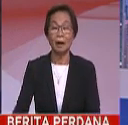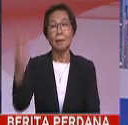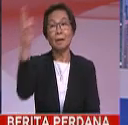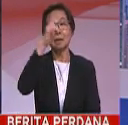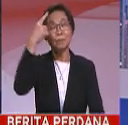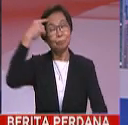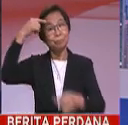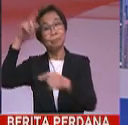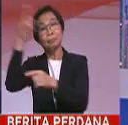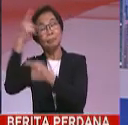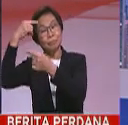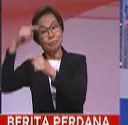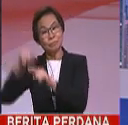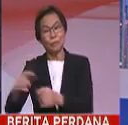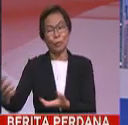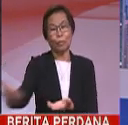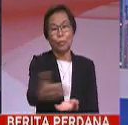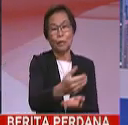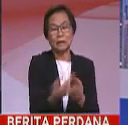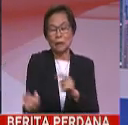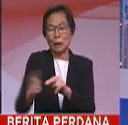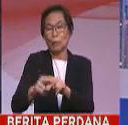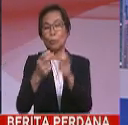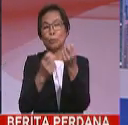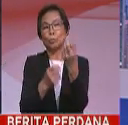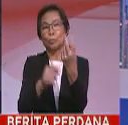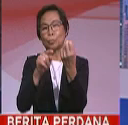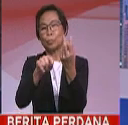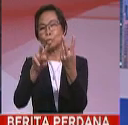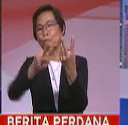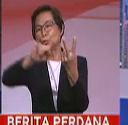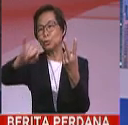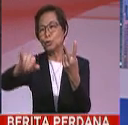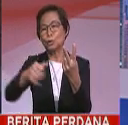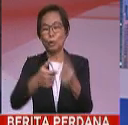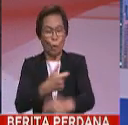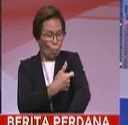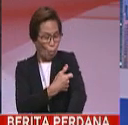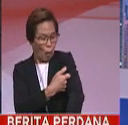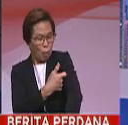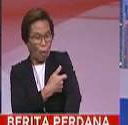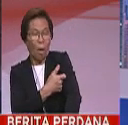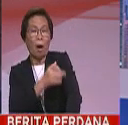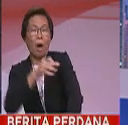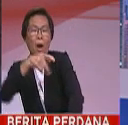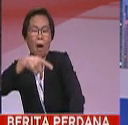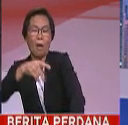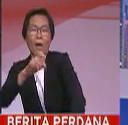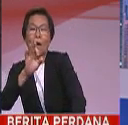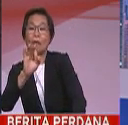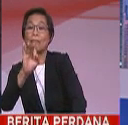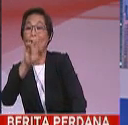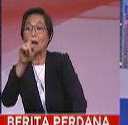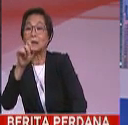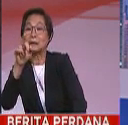Kerajaan bersetuju untuk membuat perolehan bekalan tambahan 12.2 juta dos vaksin Pfizer